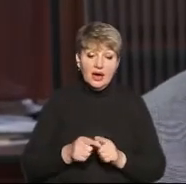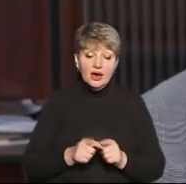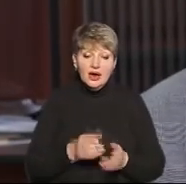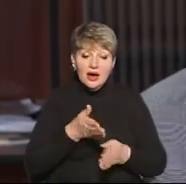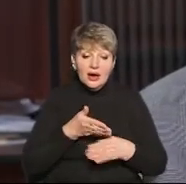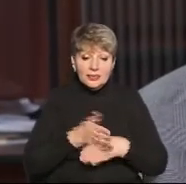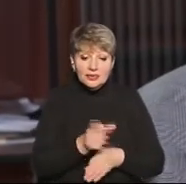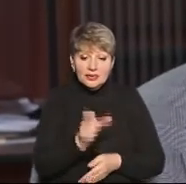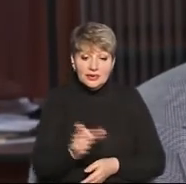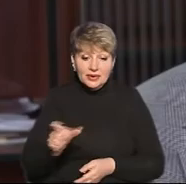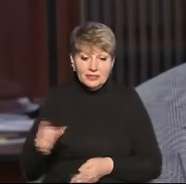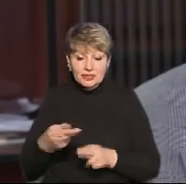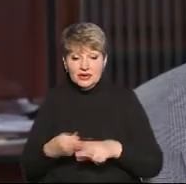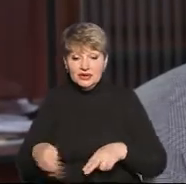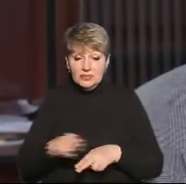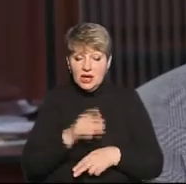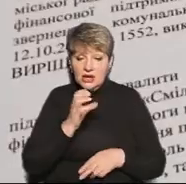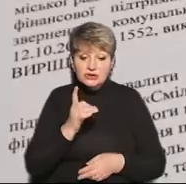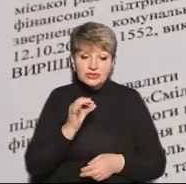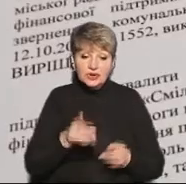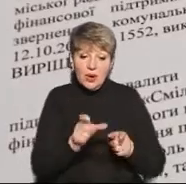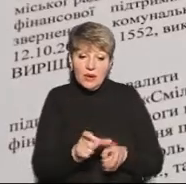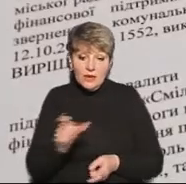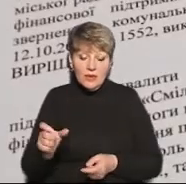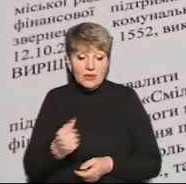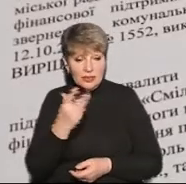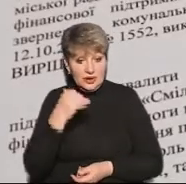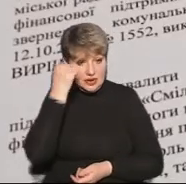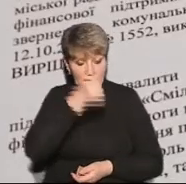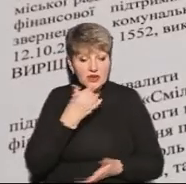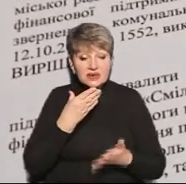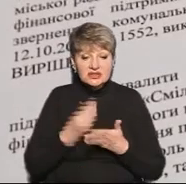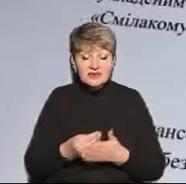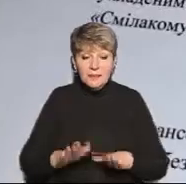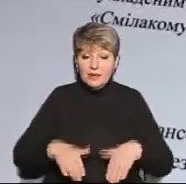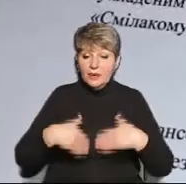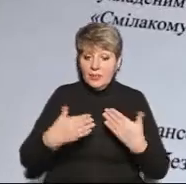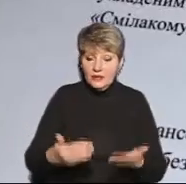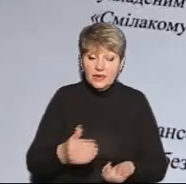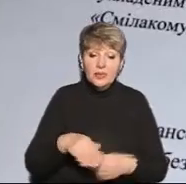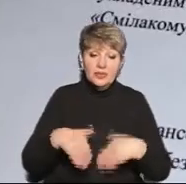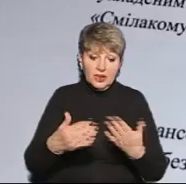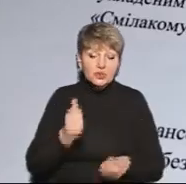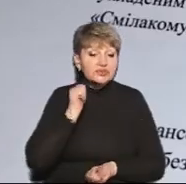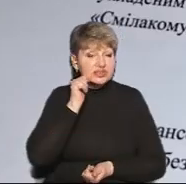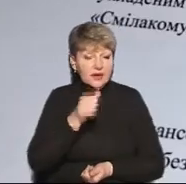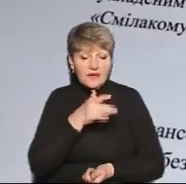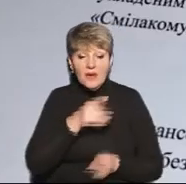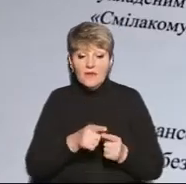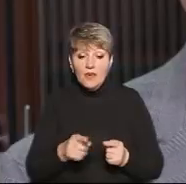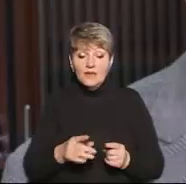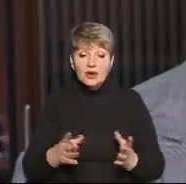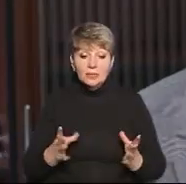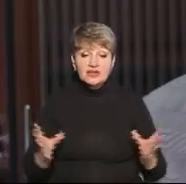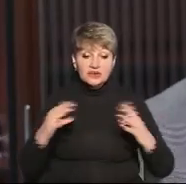реструктуризацію заборгованості, тобто відтермінування його на кілька років. Свої пропозиції Черкасигазу нададуть завтра під час спільної